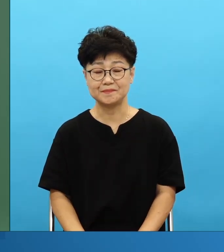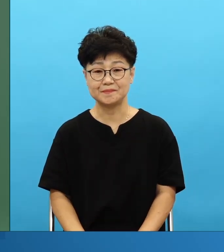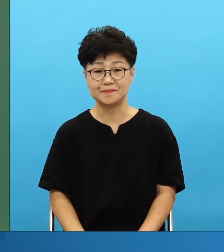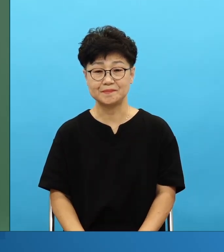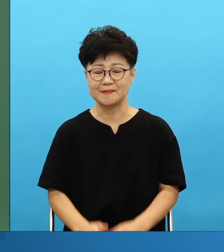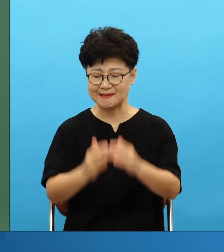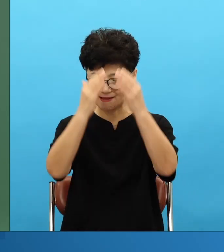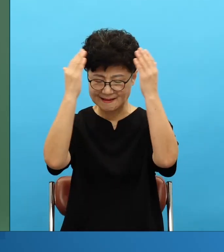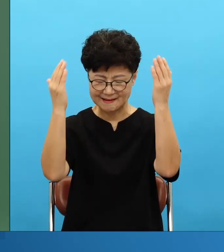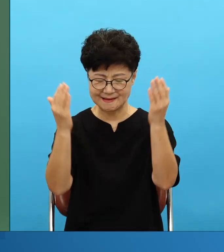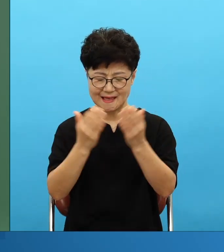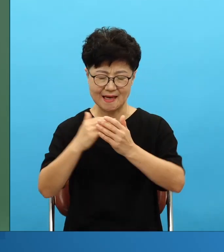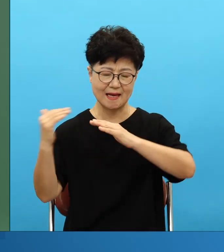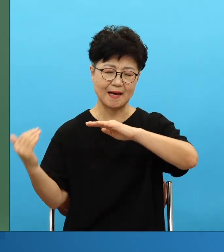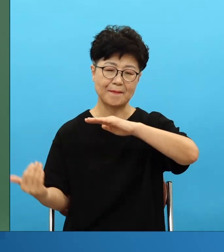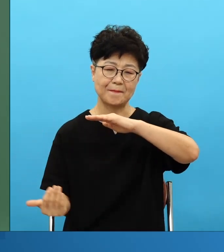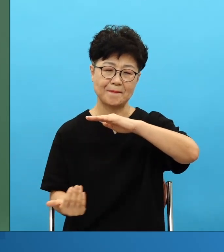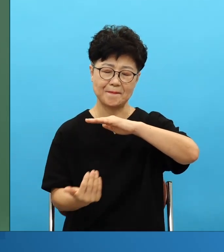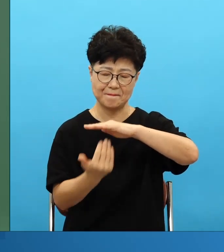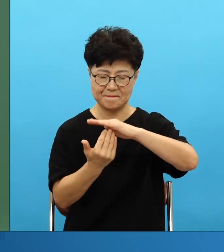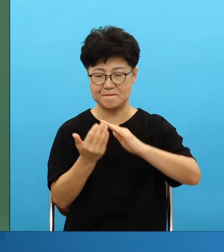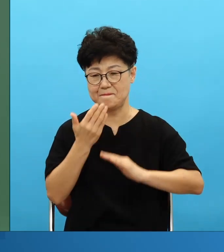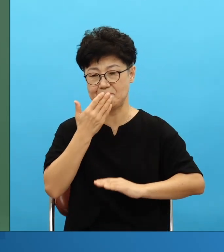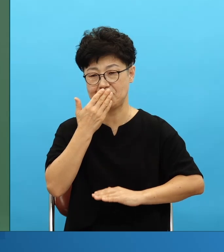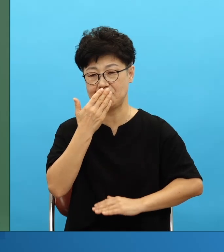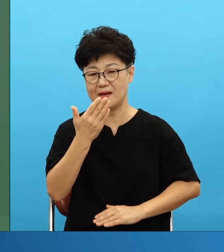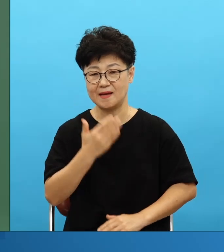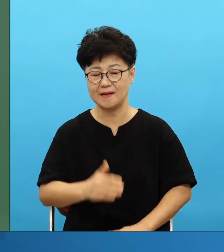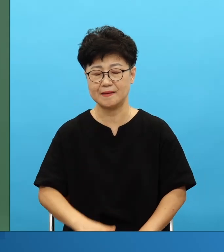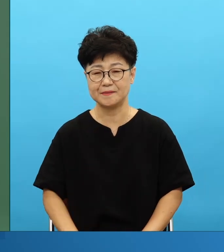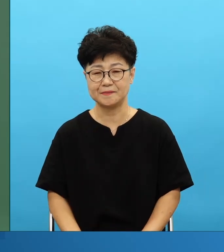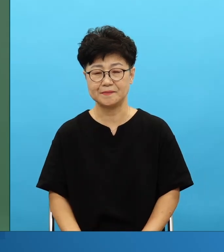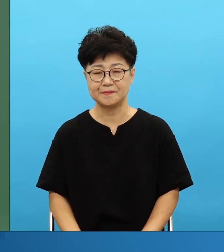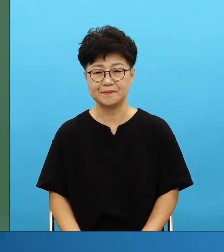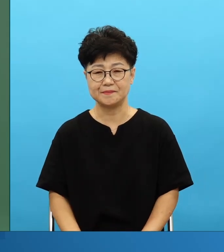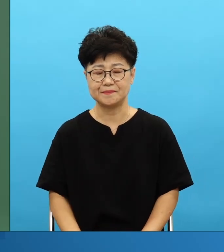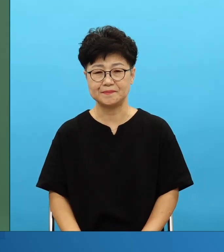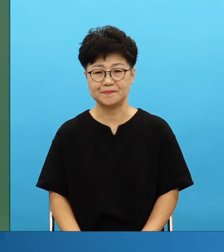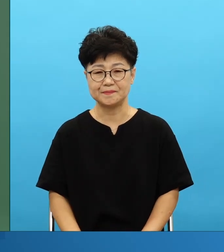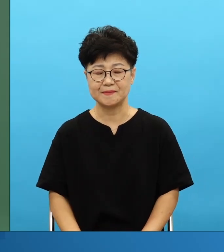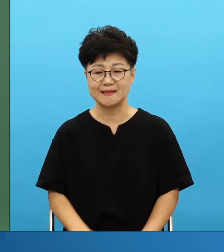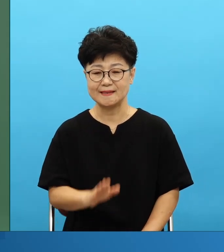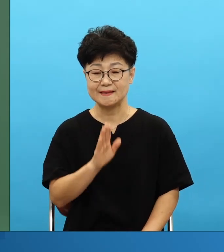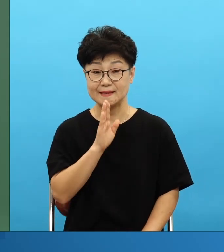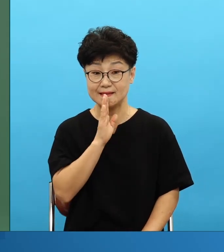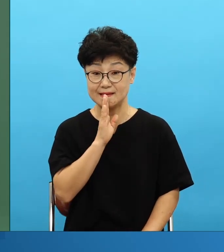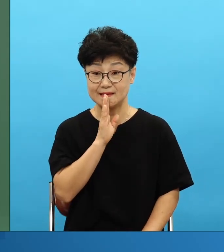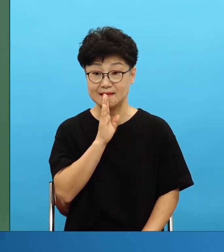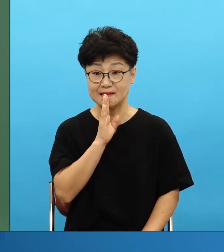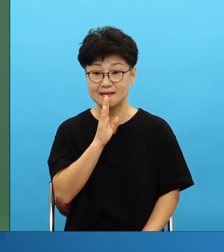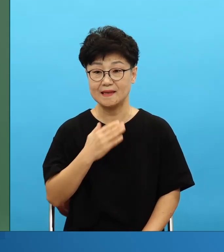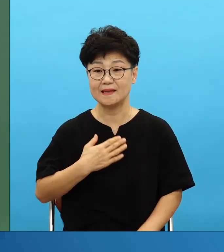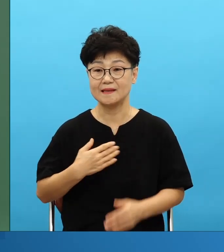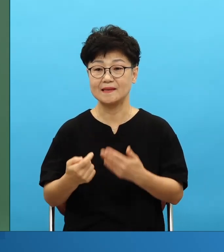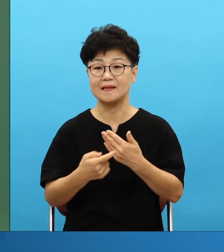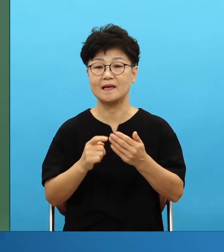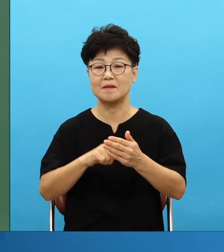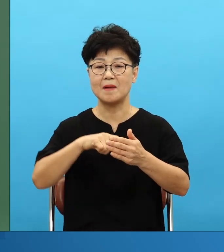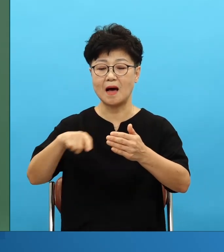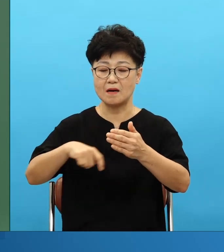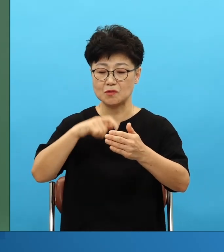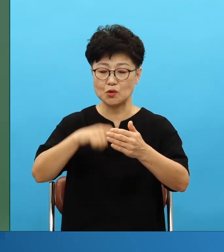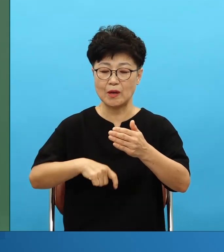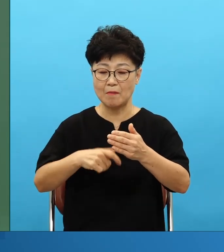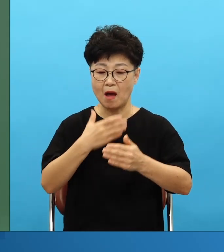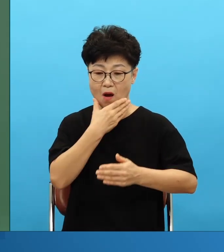다 이루었다. If you actually experience this, you realize it is finished. John 19. 실제로 내 마음속에 복음이 다다. That realistically in your